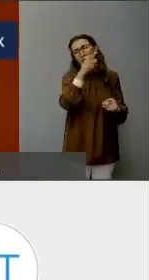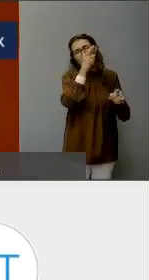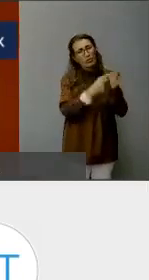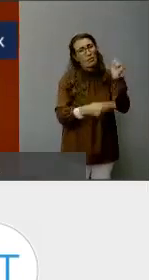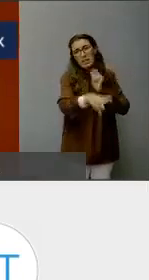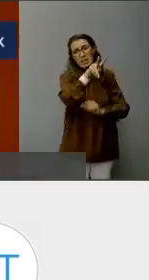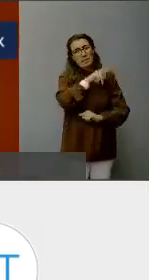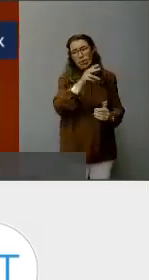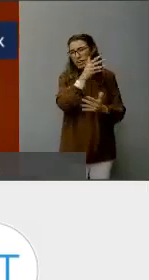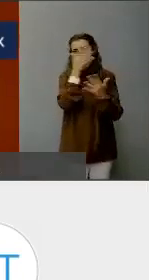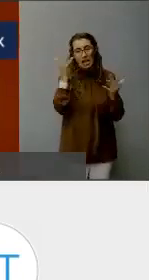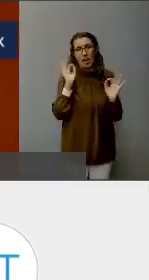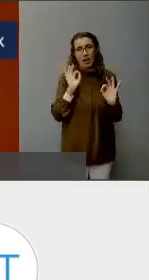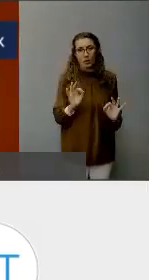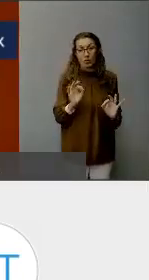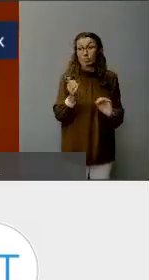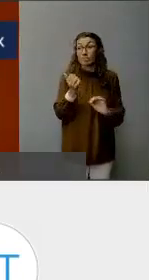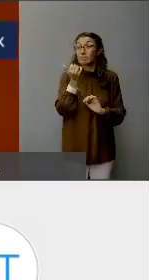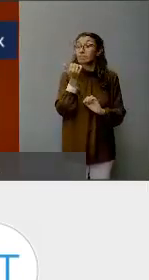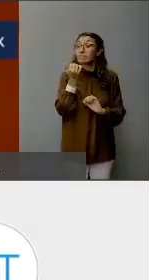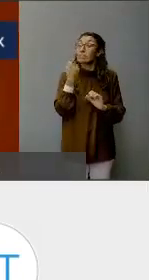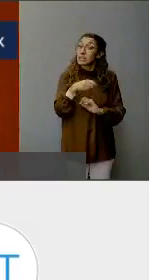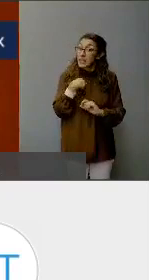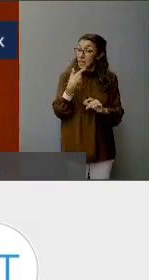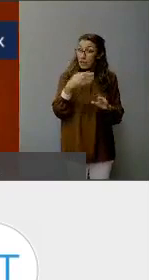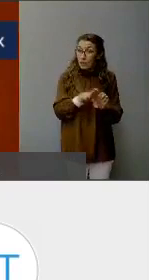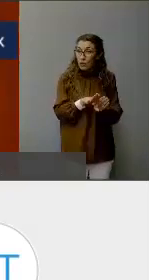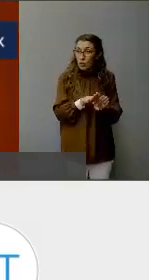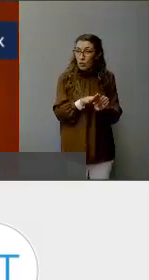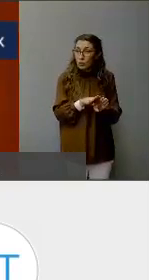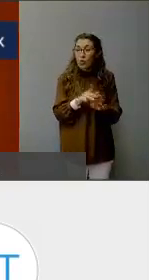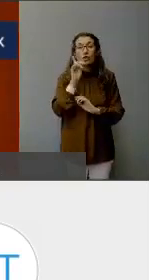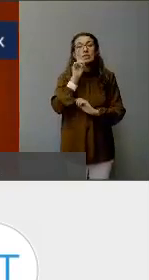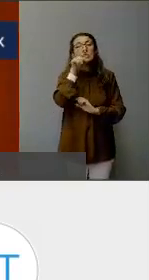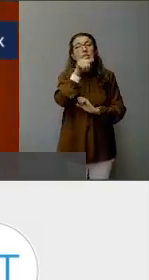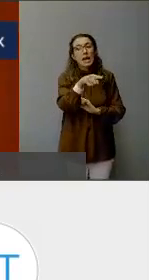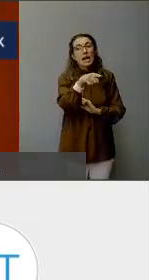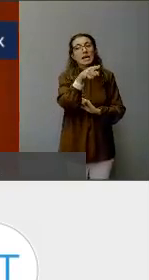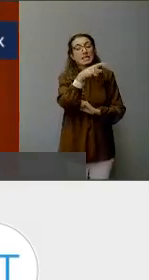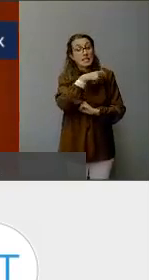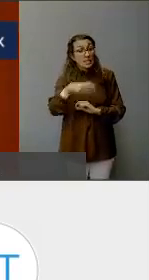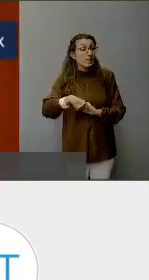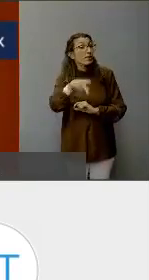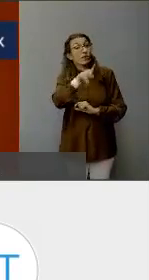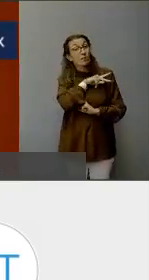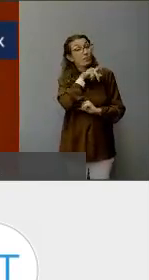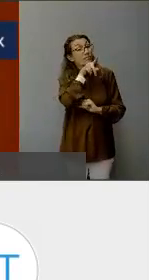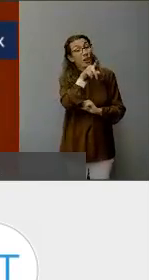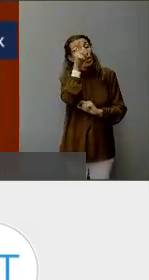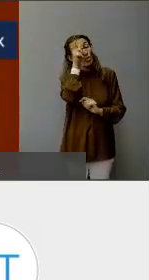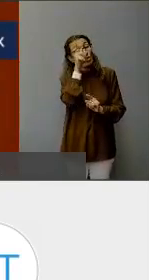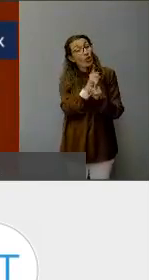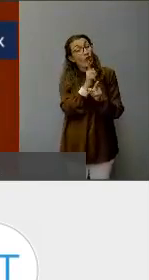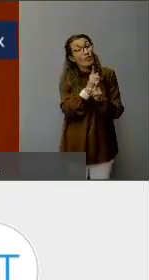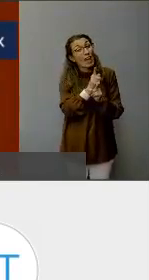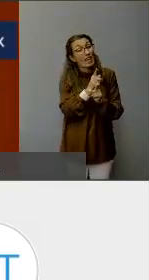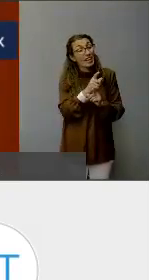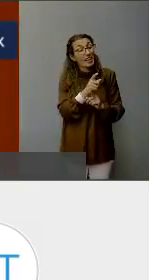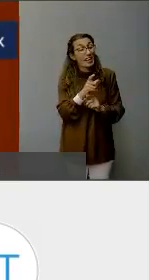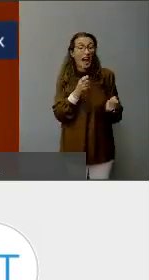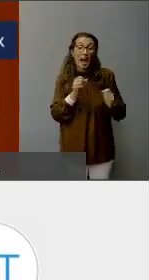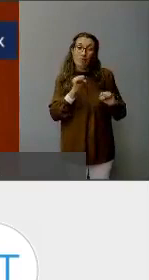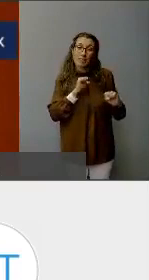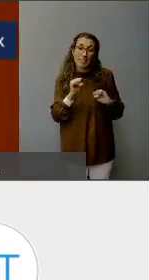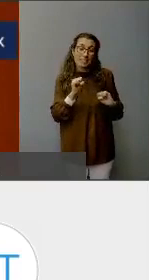inequivocabile concludo presidente se ci sarà se lei risponderà sindaco farà semplicemente il proprio dovere di amministratore trasparente